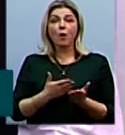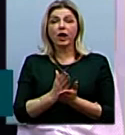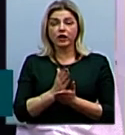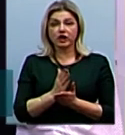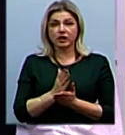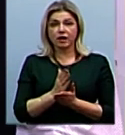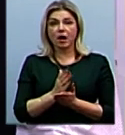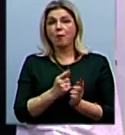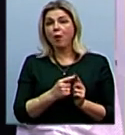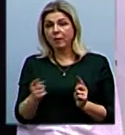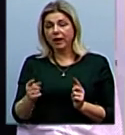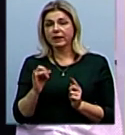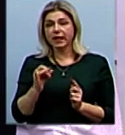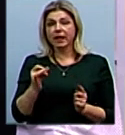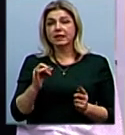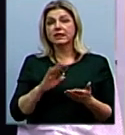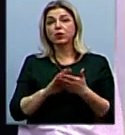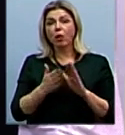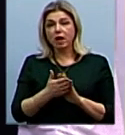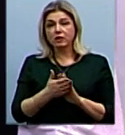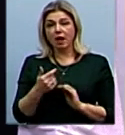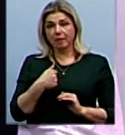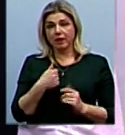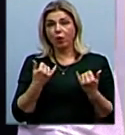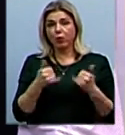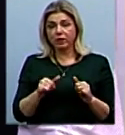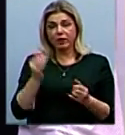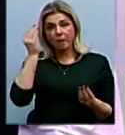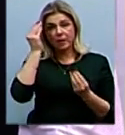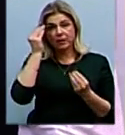и раскачивание ситуации, мне очень удивляли позиции